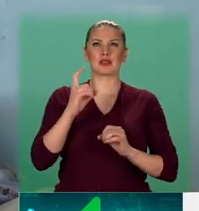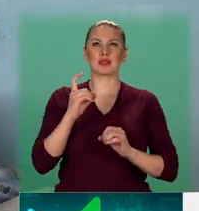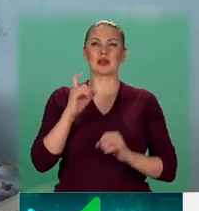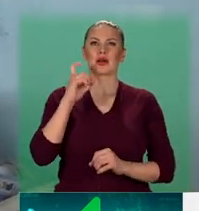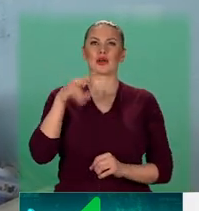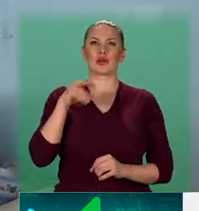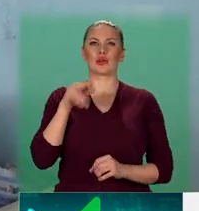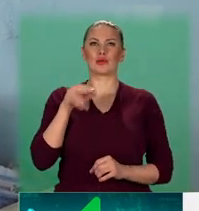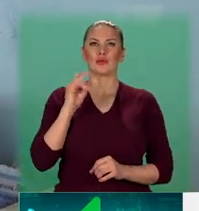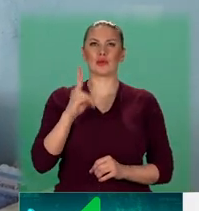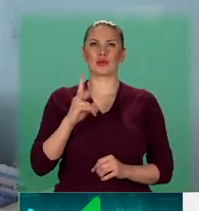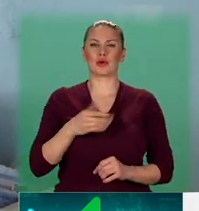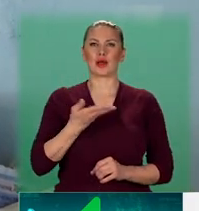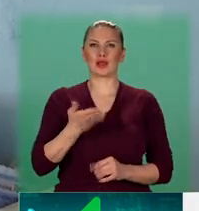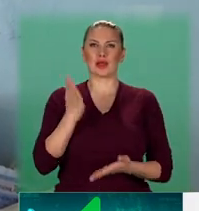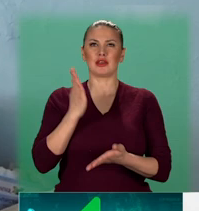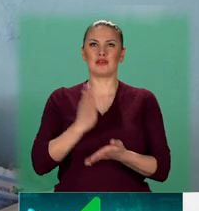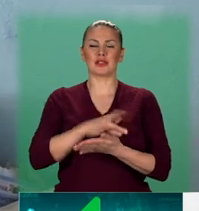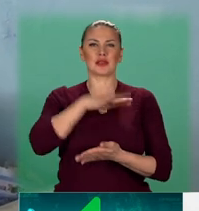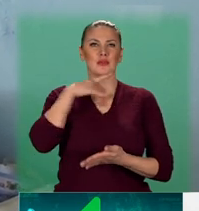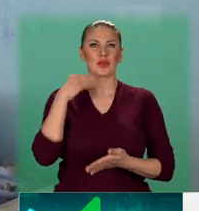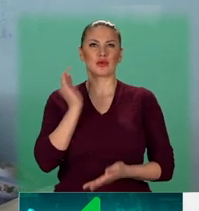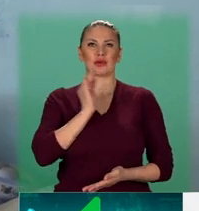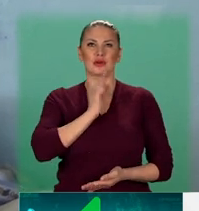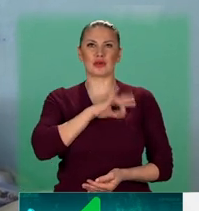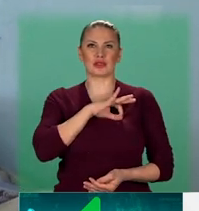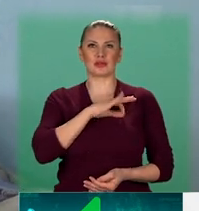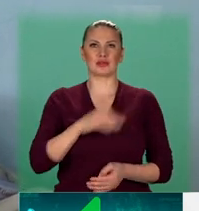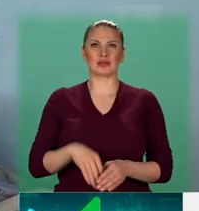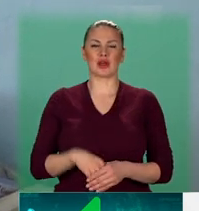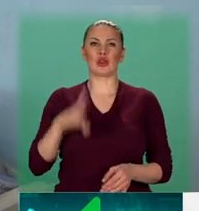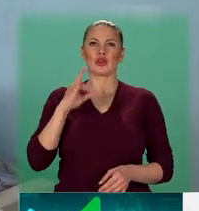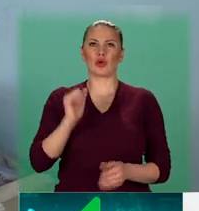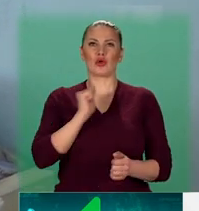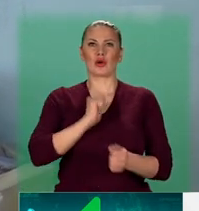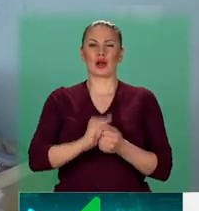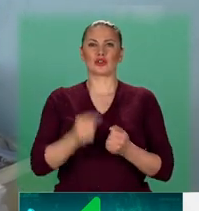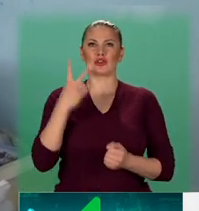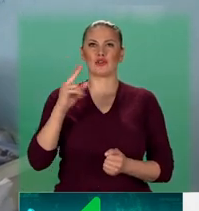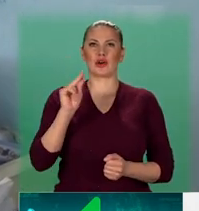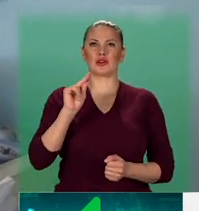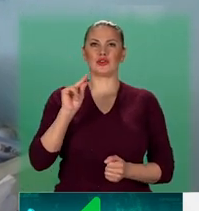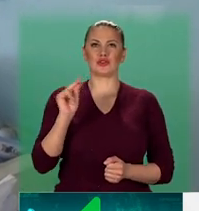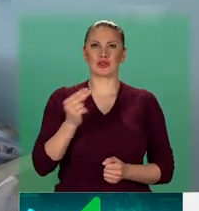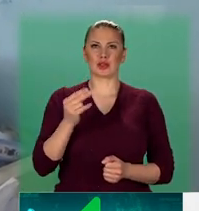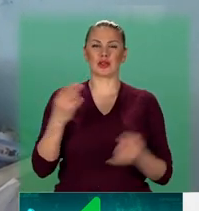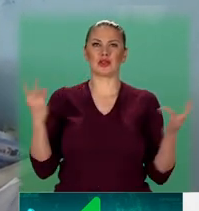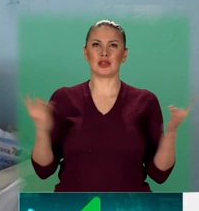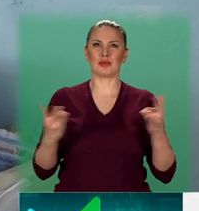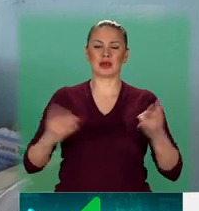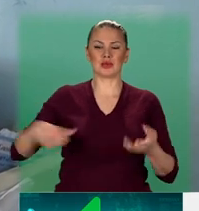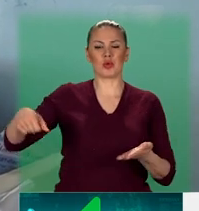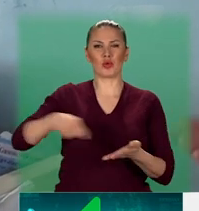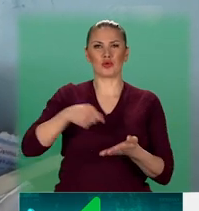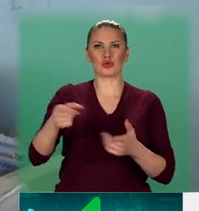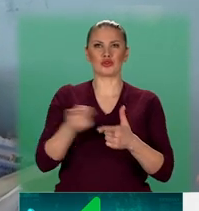многоразовая. Но, значит, при ношении его каждые 2 часа по-хорошему нужно ВТО подвергать. То есть утюжить горячим